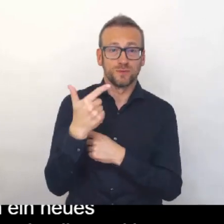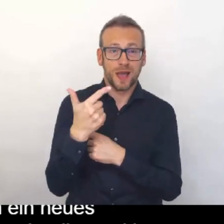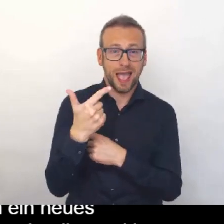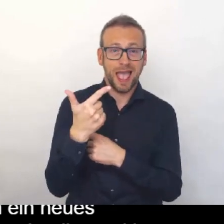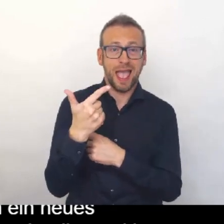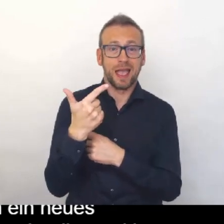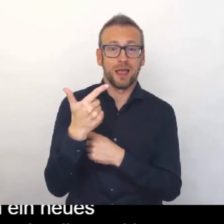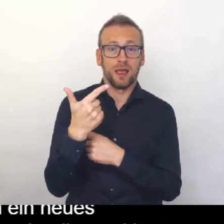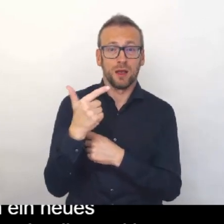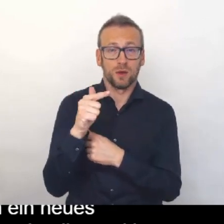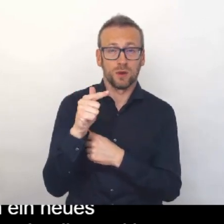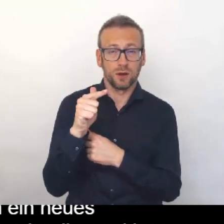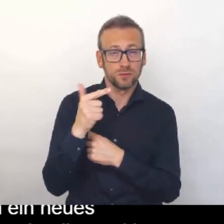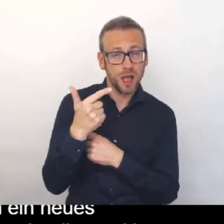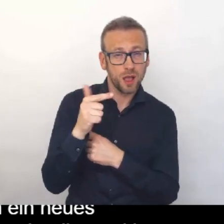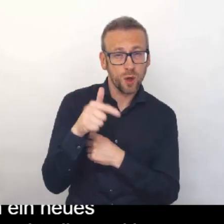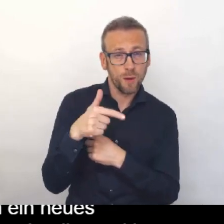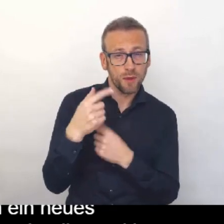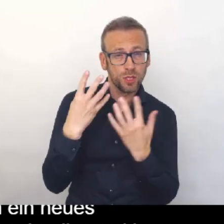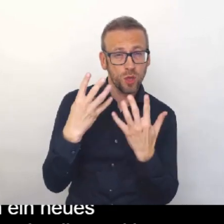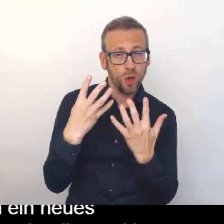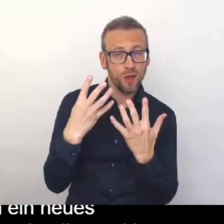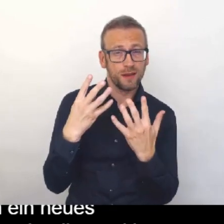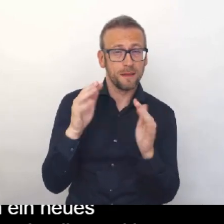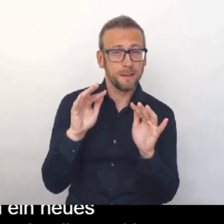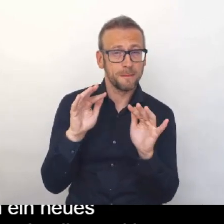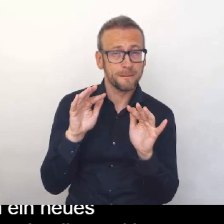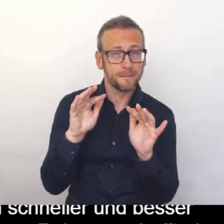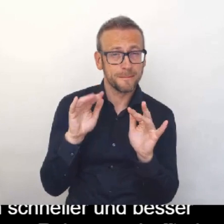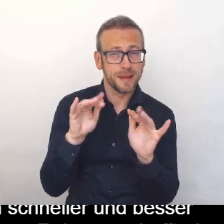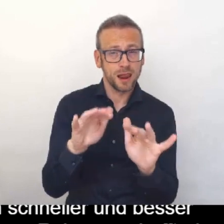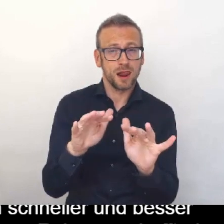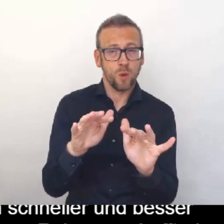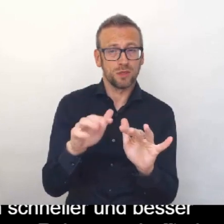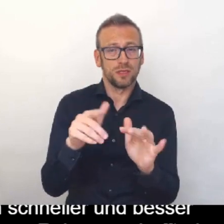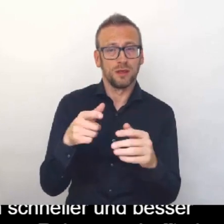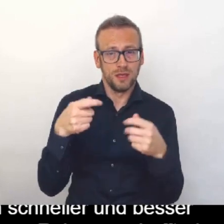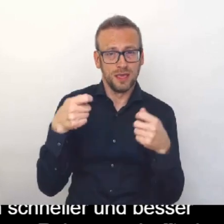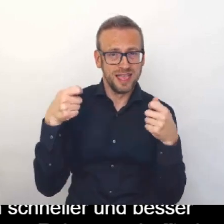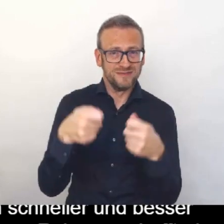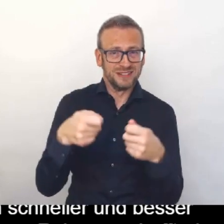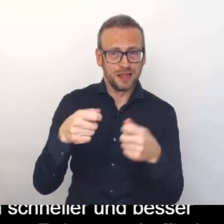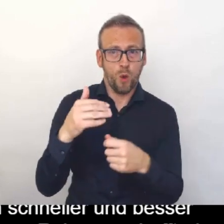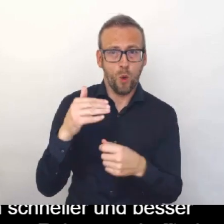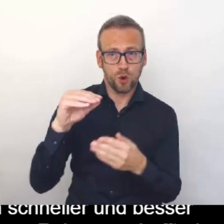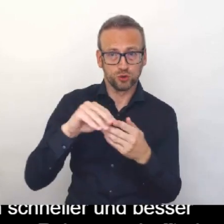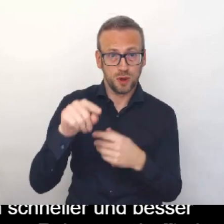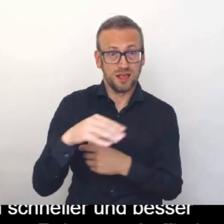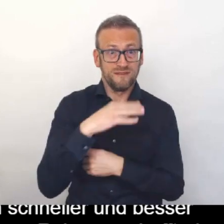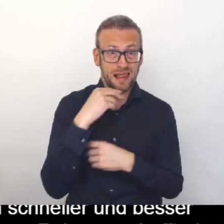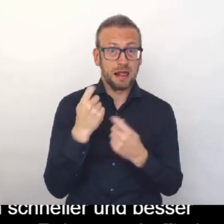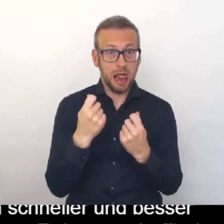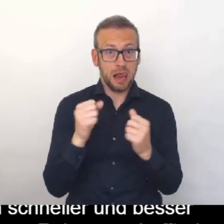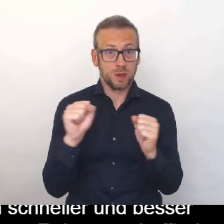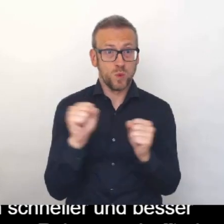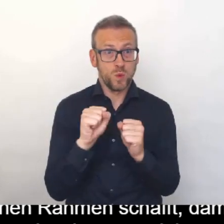damit den Auftrag der Hochschulen klar definiert, Innovationen in Wirtschaft und Gesellschaft zu schaffen.